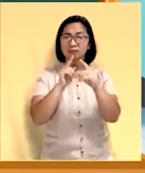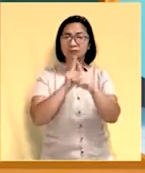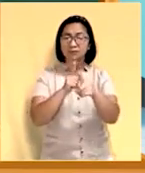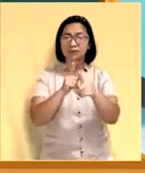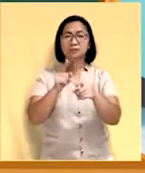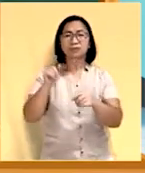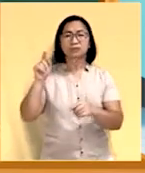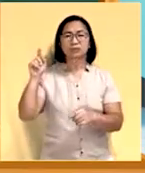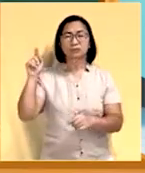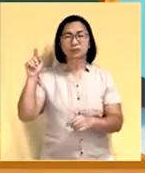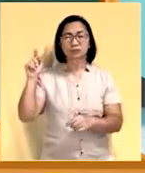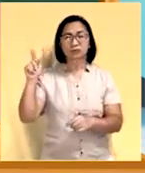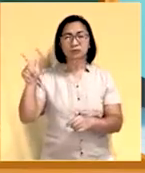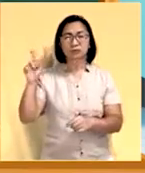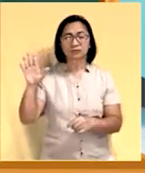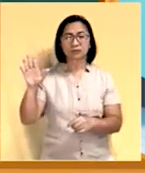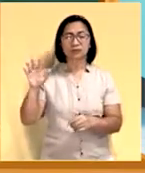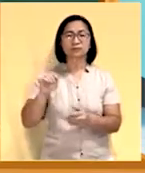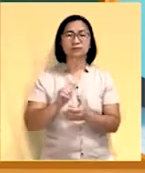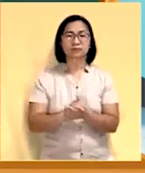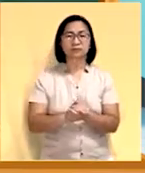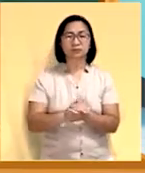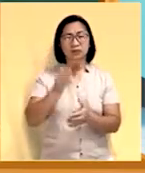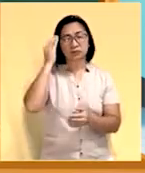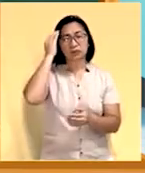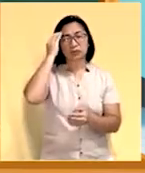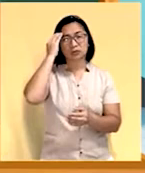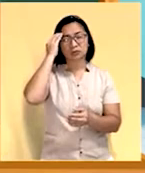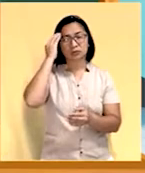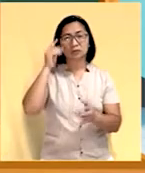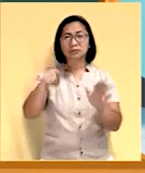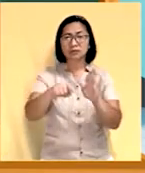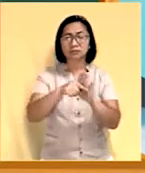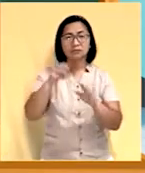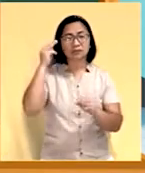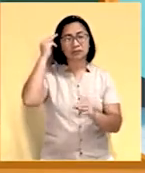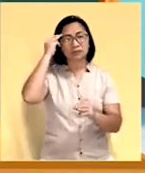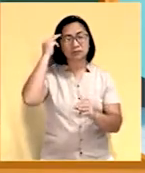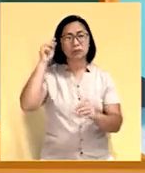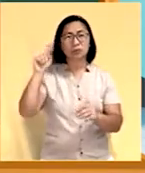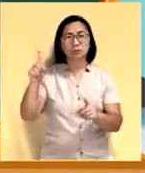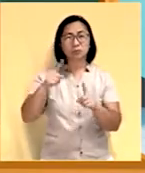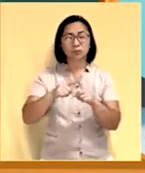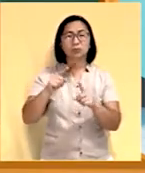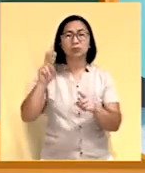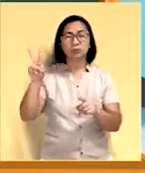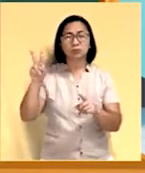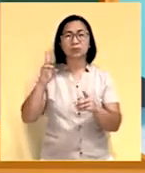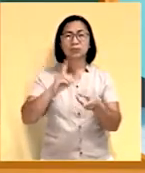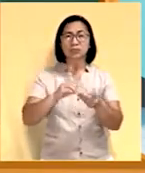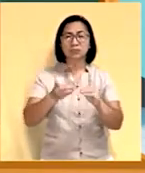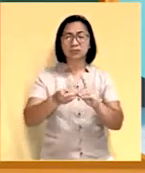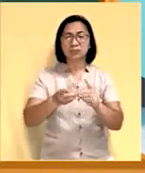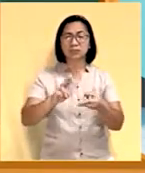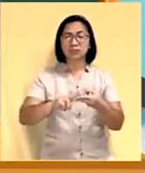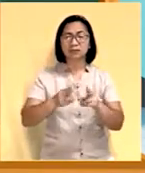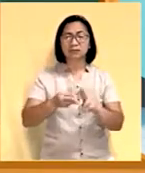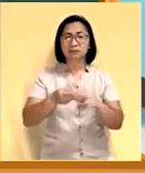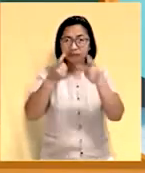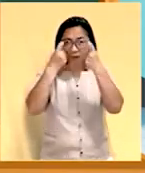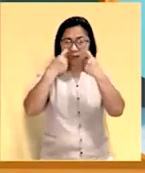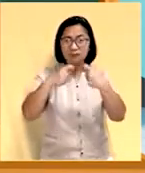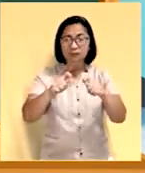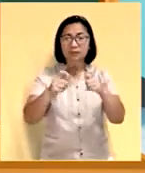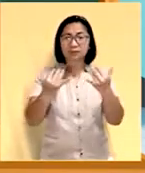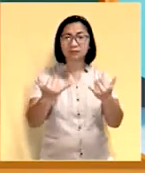25. Alam nyo na ngayon ang pag-subtract mentally ng mga 1 to 2 digit numbers.